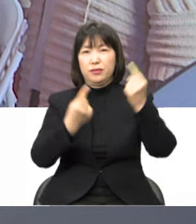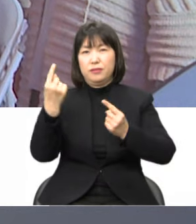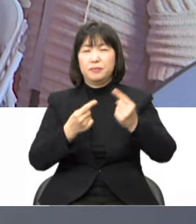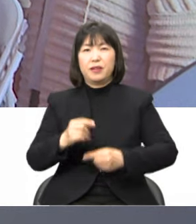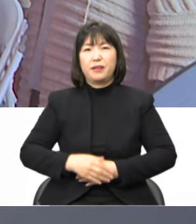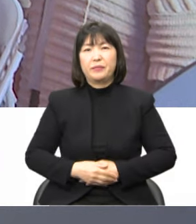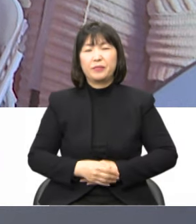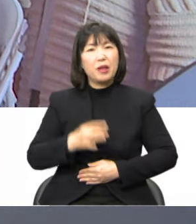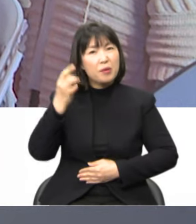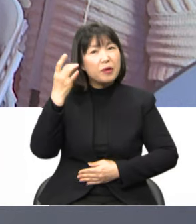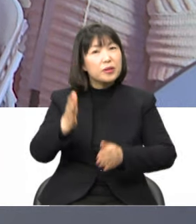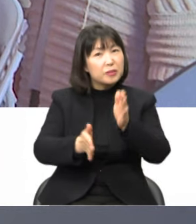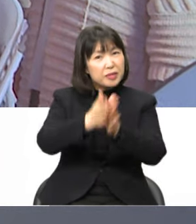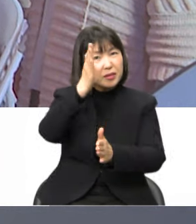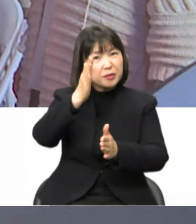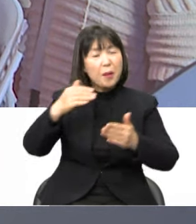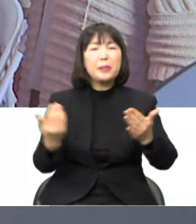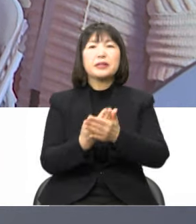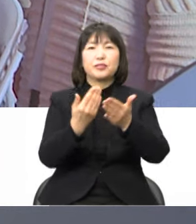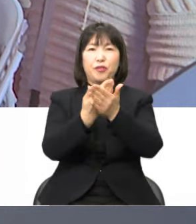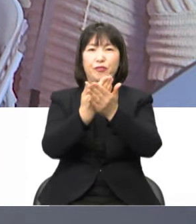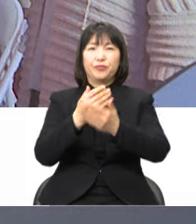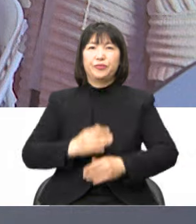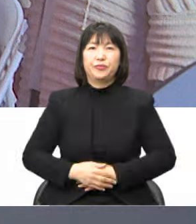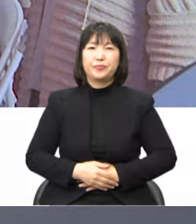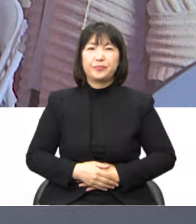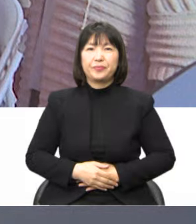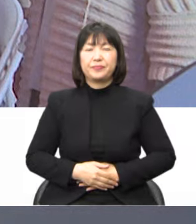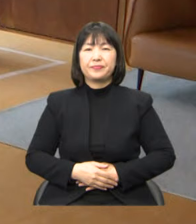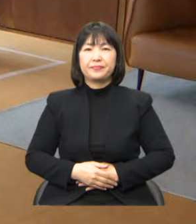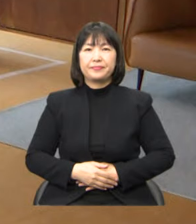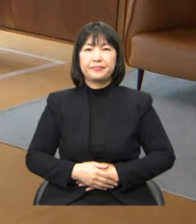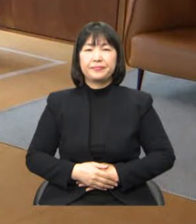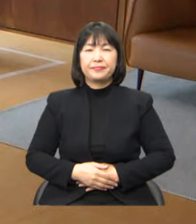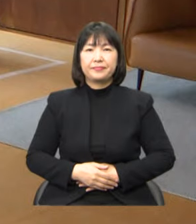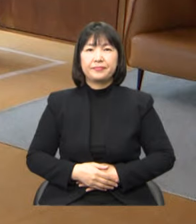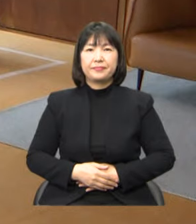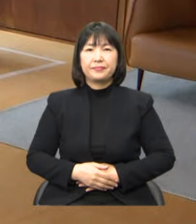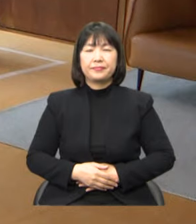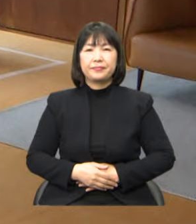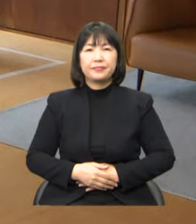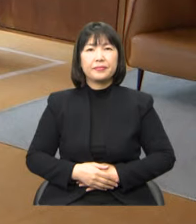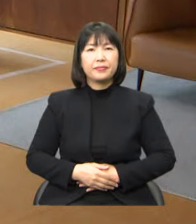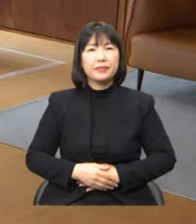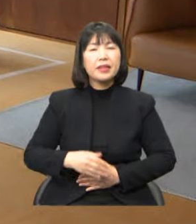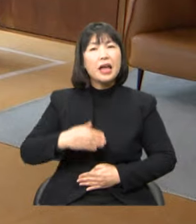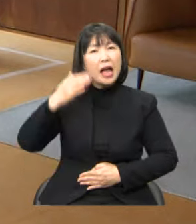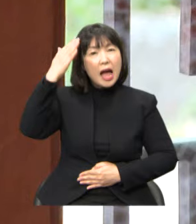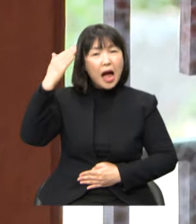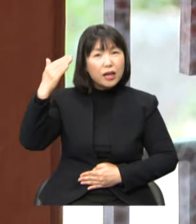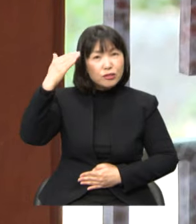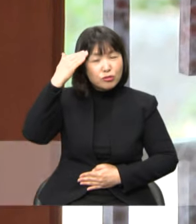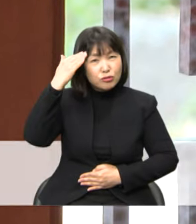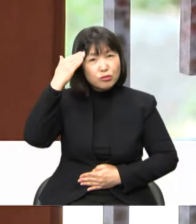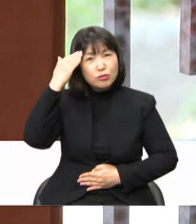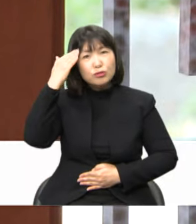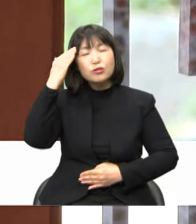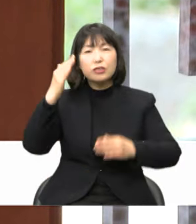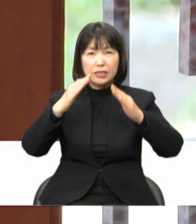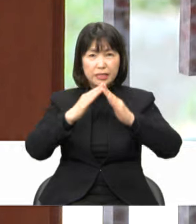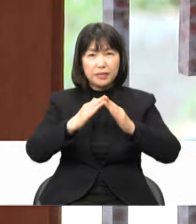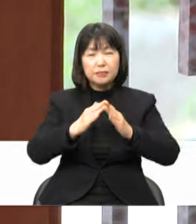활기를 불어넣고 있습니다 이정은 기자의 보도입니다 한옥 건물 안에 다양한 작품들이